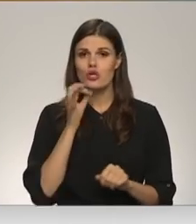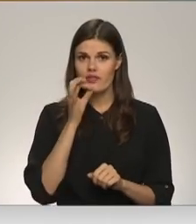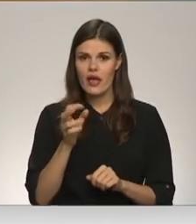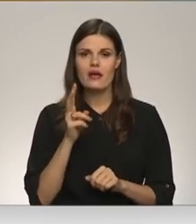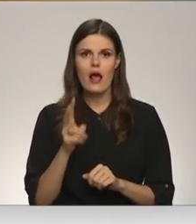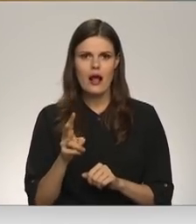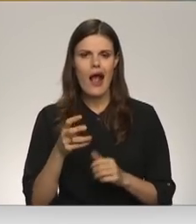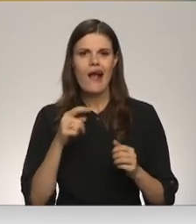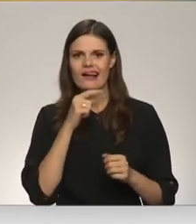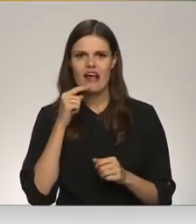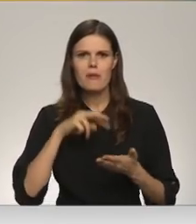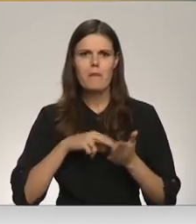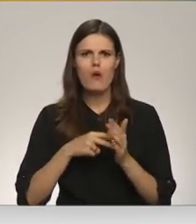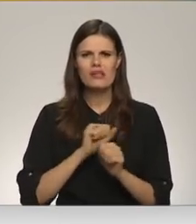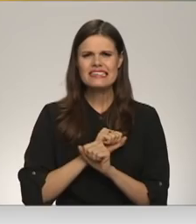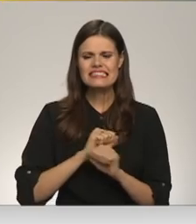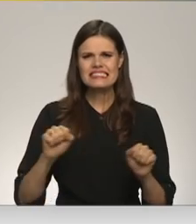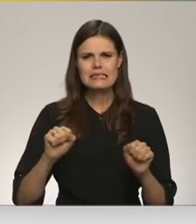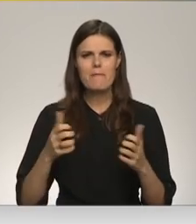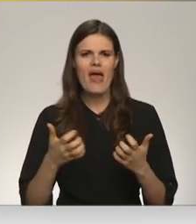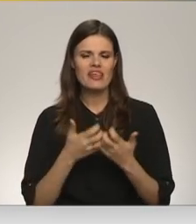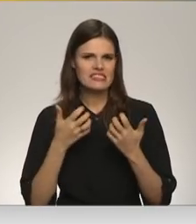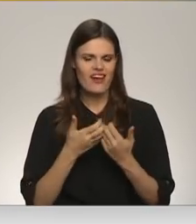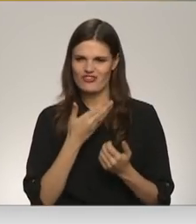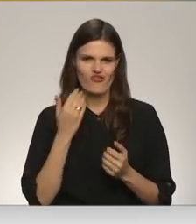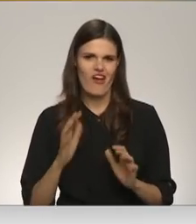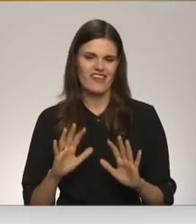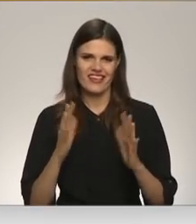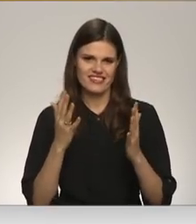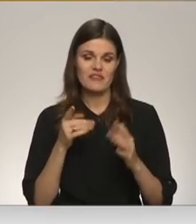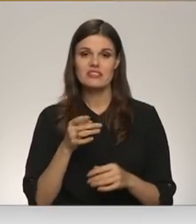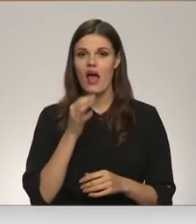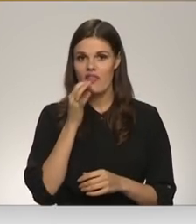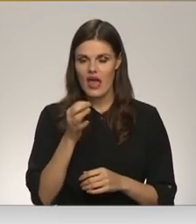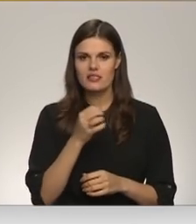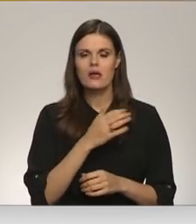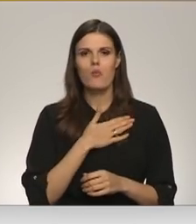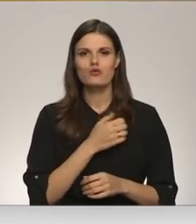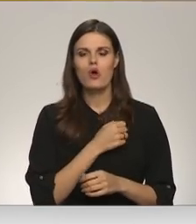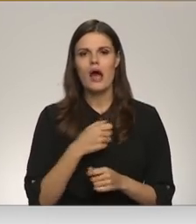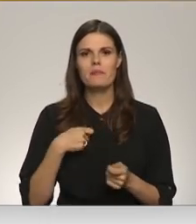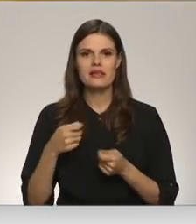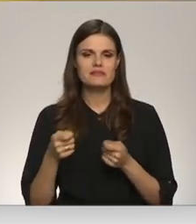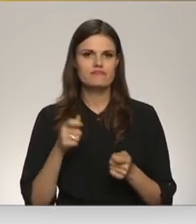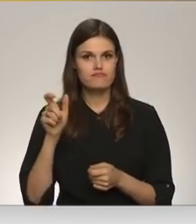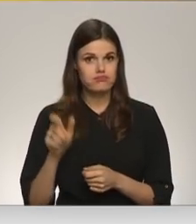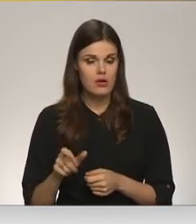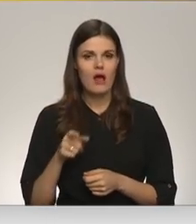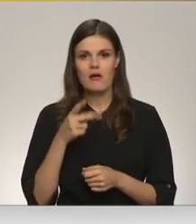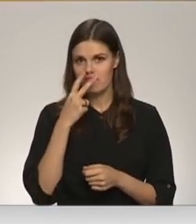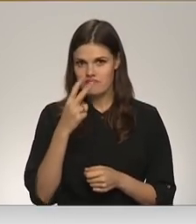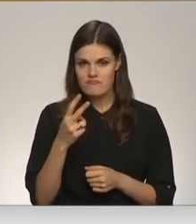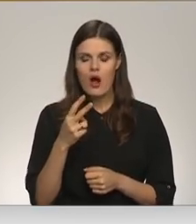plānotais zibens karš nav izdevies. Tā šodien izteicies bijušais mūsu bruņoto spēku komandieris Raimunds Graube. Ukraiņiem par labu spēlējot